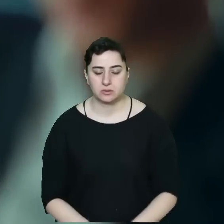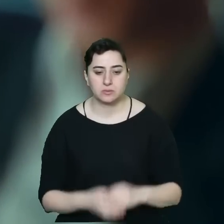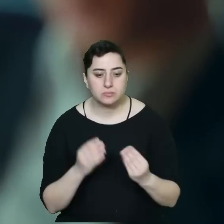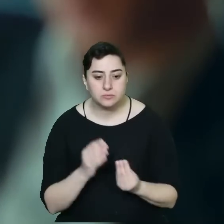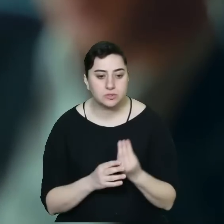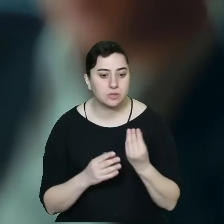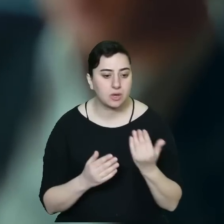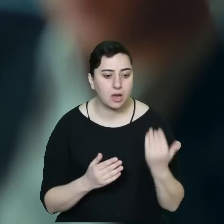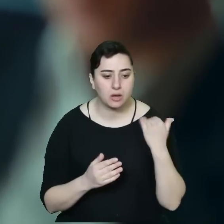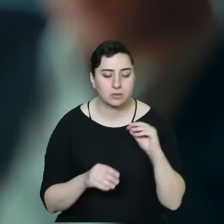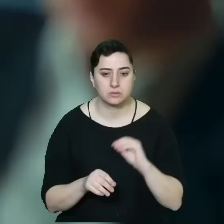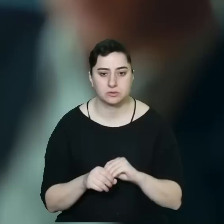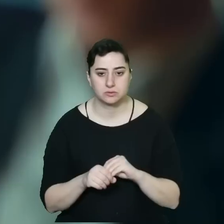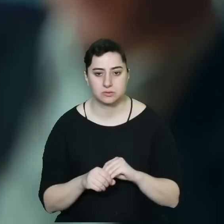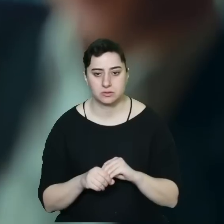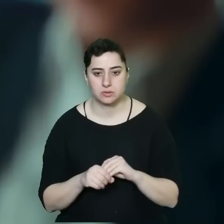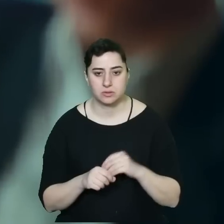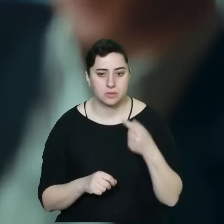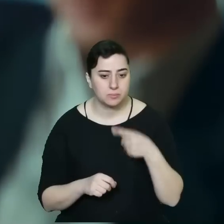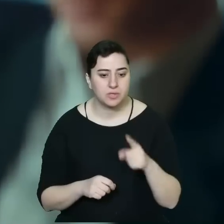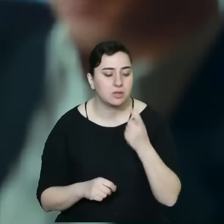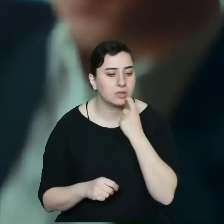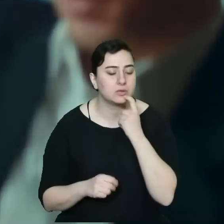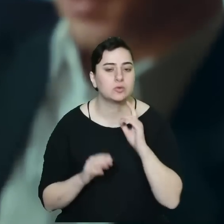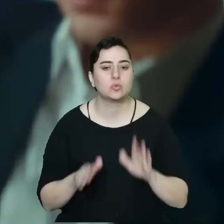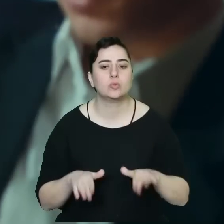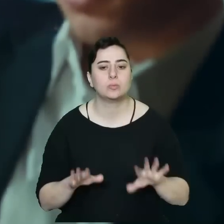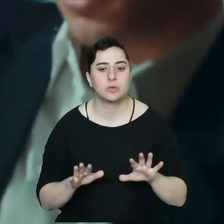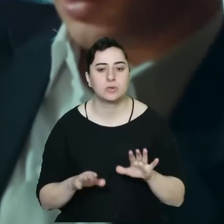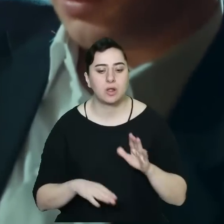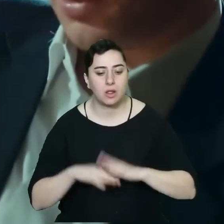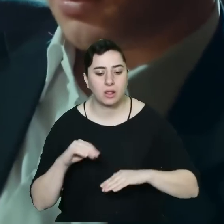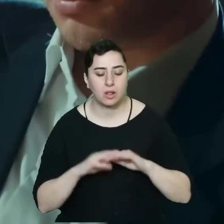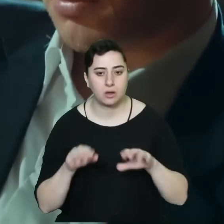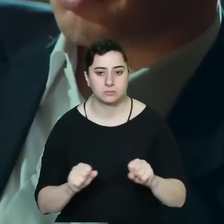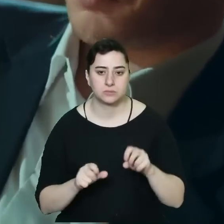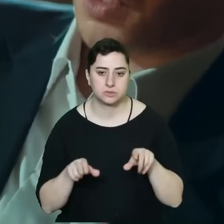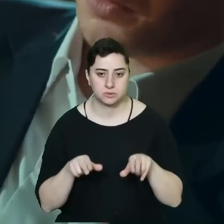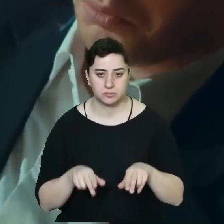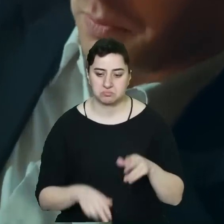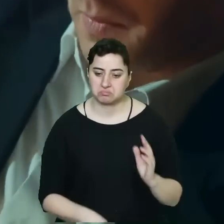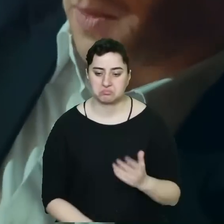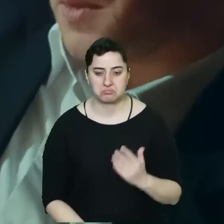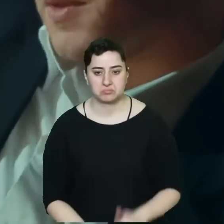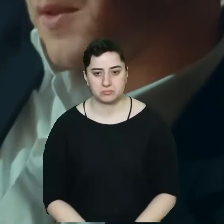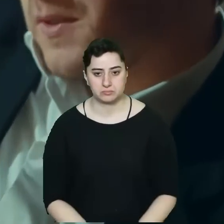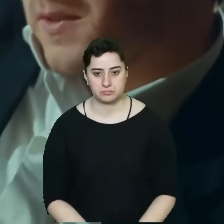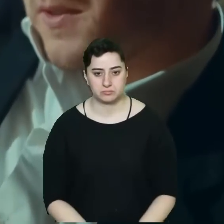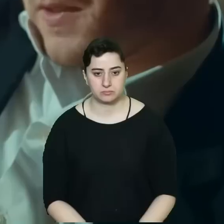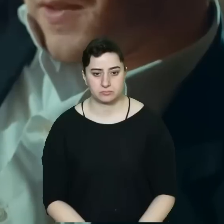Belirir hemen ardında yer. Bin yıl durmadan en atmış bir çınar gibi. Var.